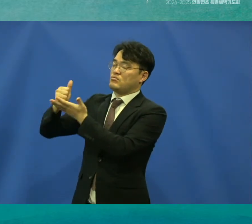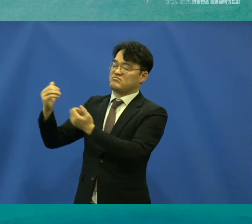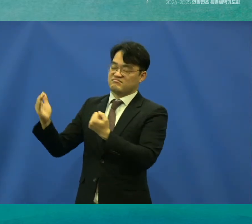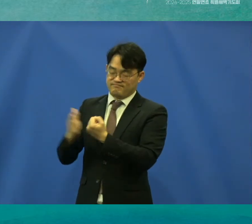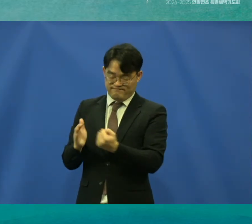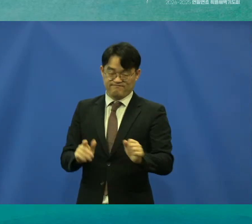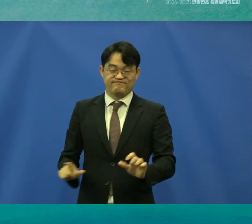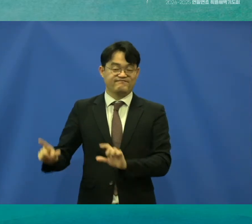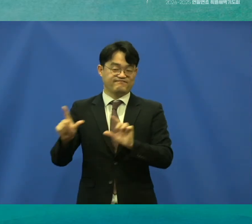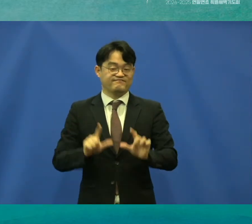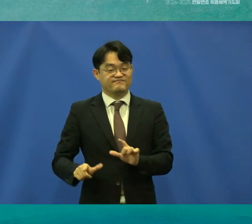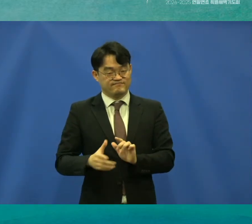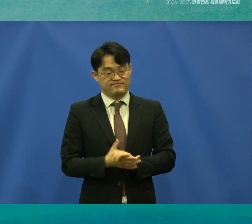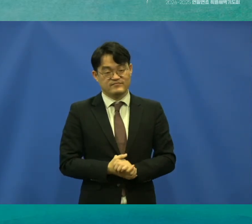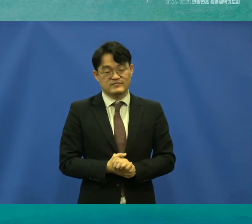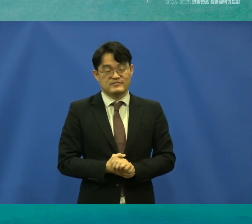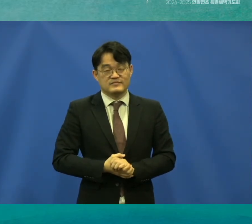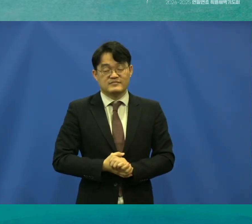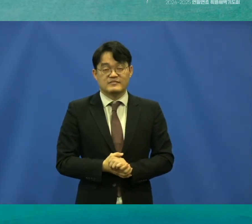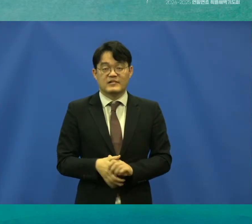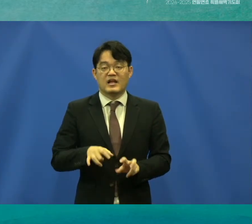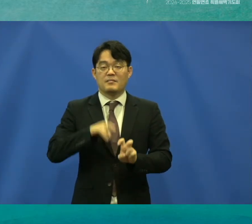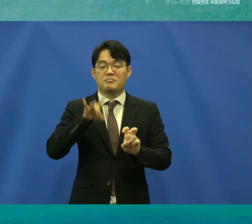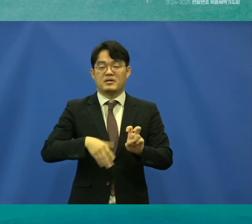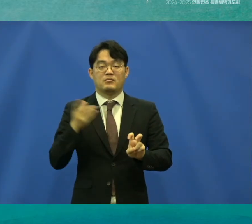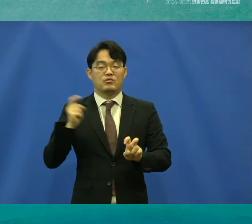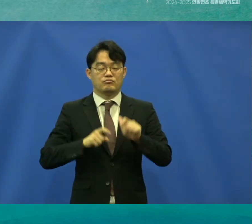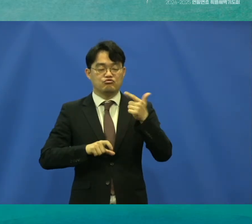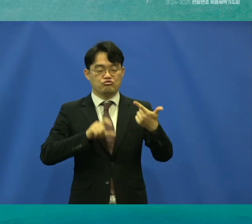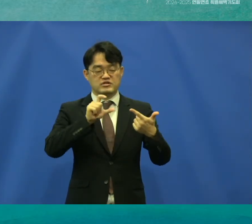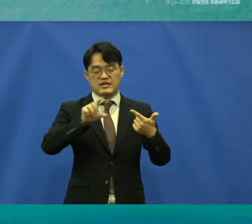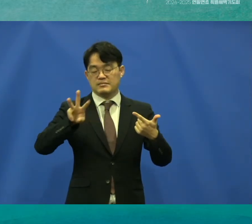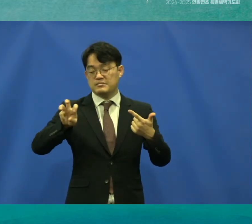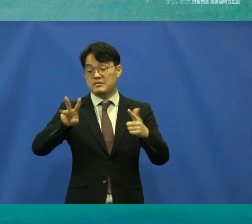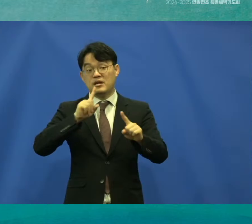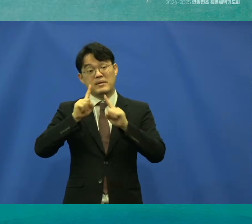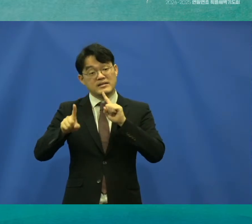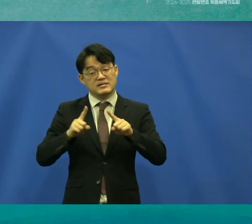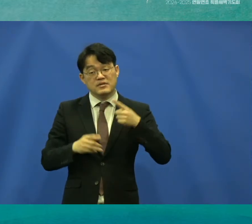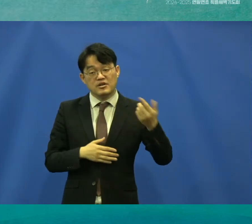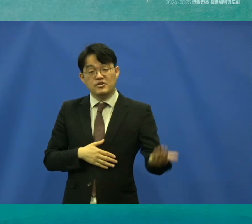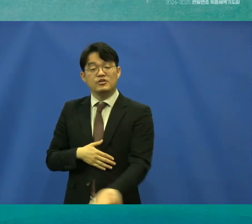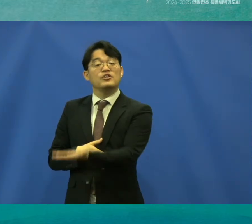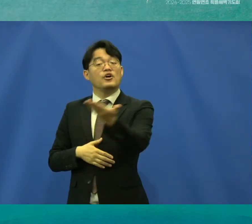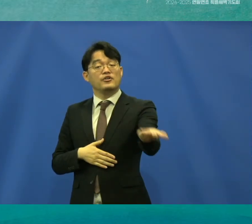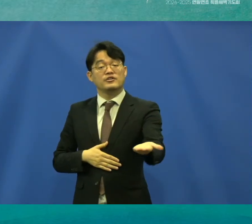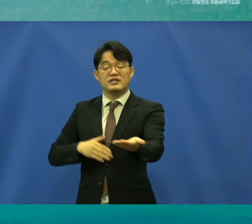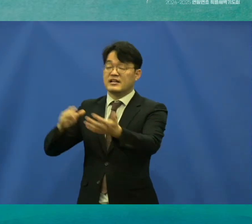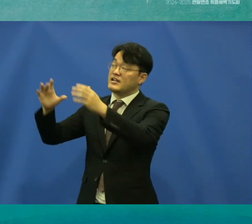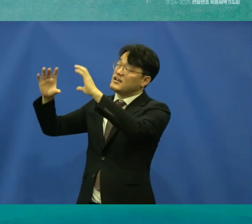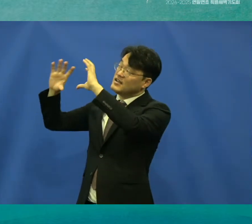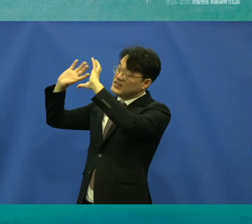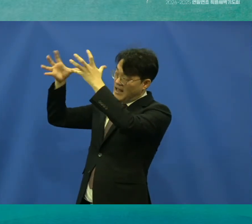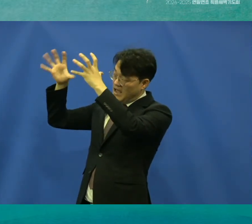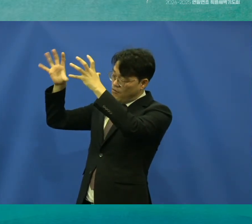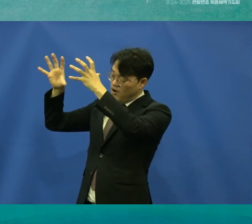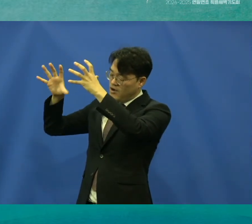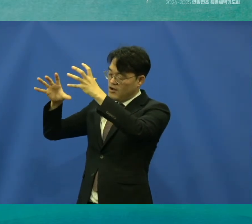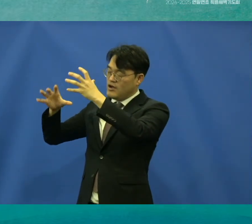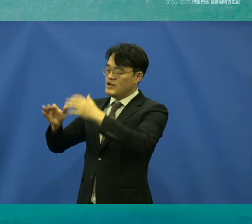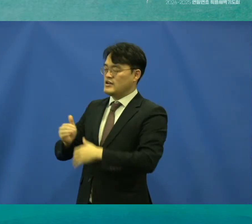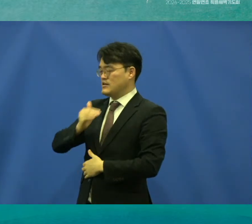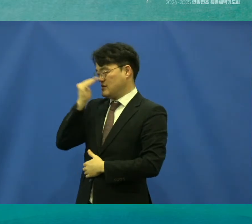마태오 6장 33절에 예수님의 말씀처럼 그런 정도인은 그의 나라와 그의 의를 구하라.